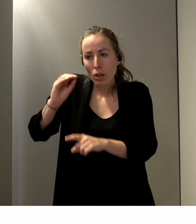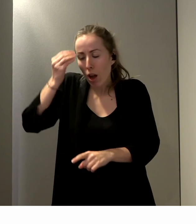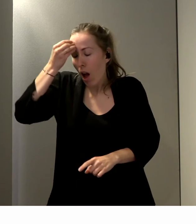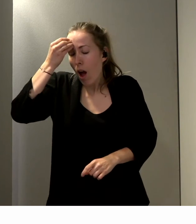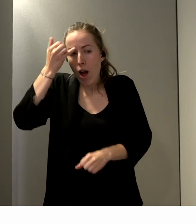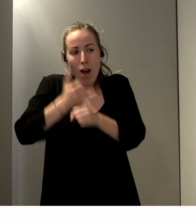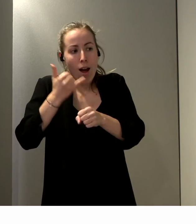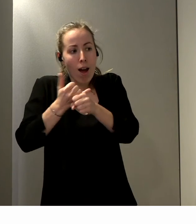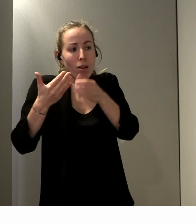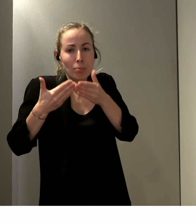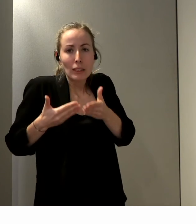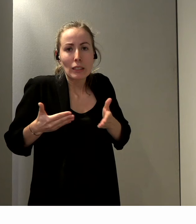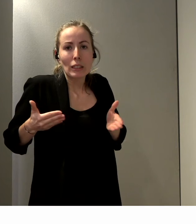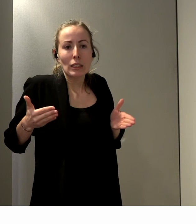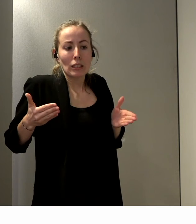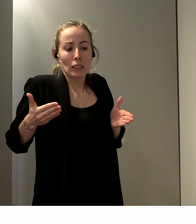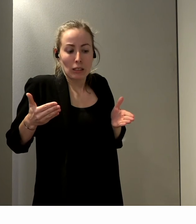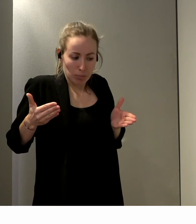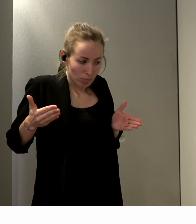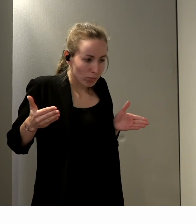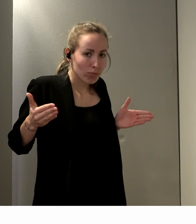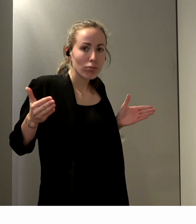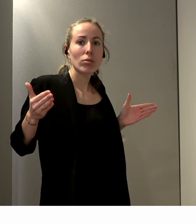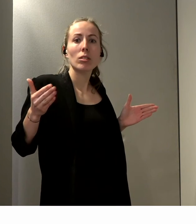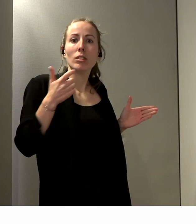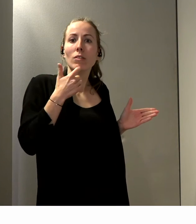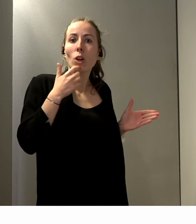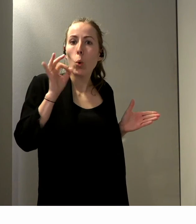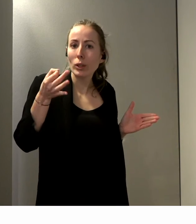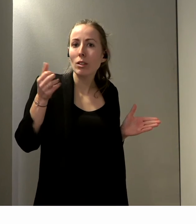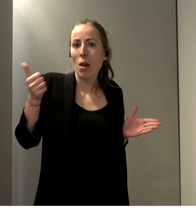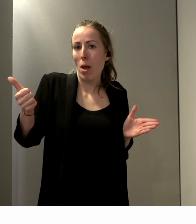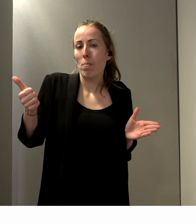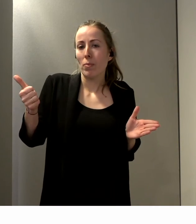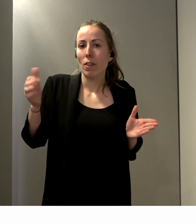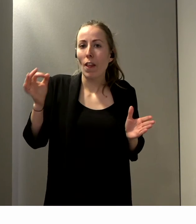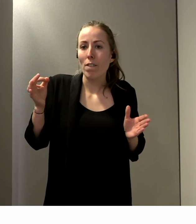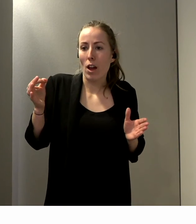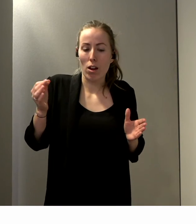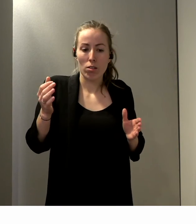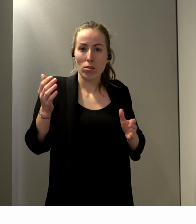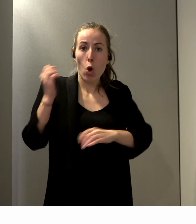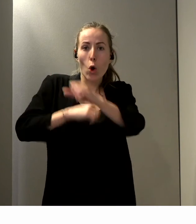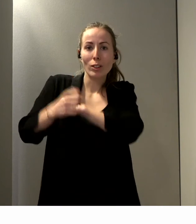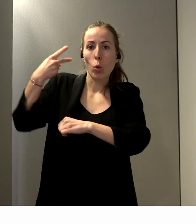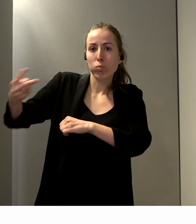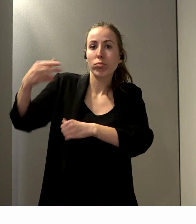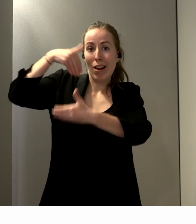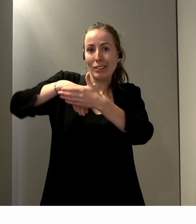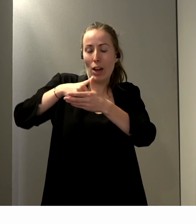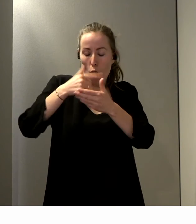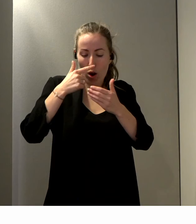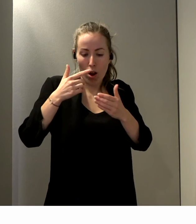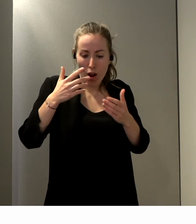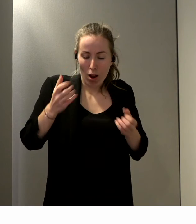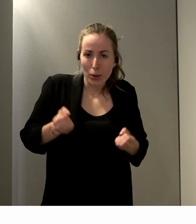leurs portes, à la fois, elles apportent un supplément d'âme et un souffle dans leur organisation, parce que c'est facteur de sens